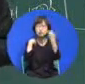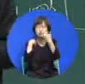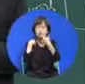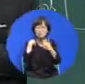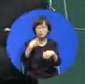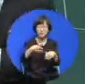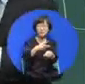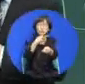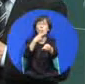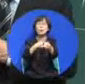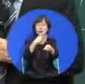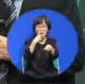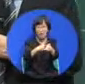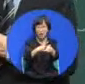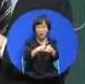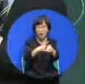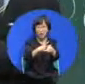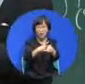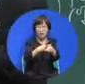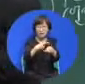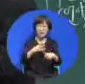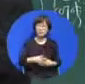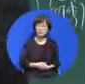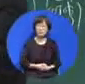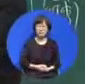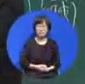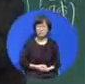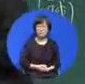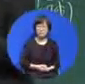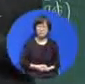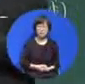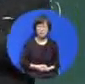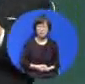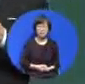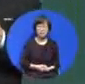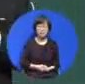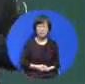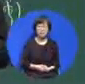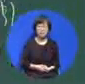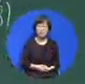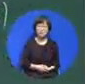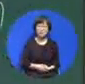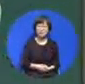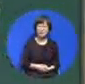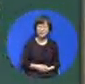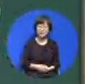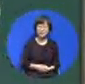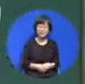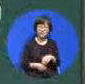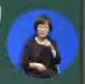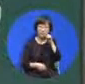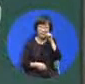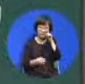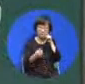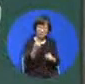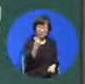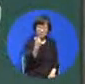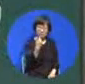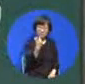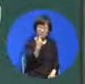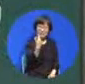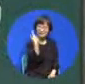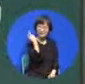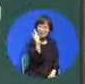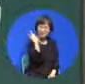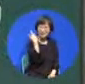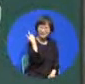your role is to restore and set free the people in captivity and restore their commission. 이 전체 현직